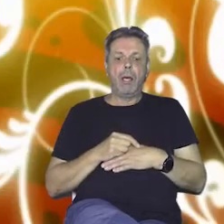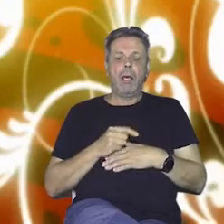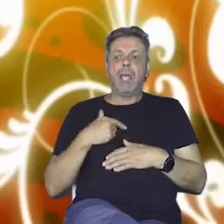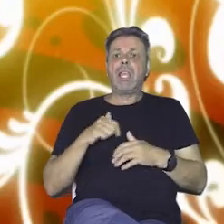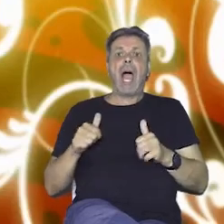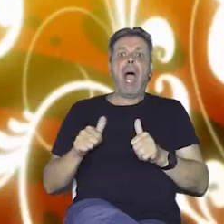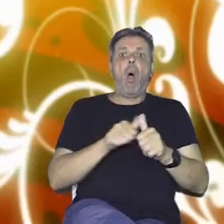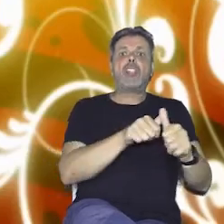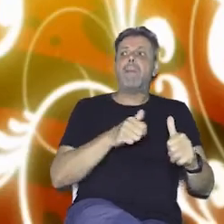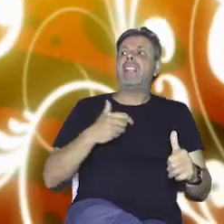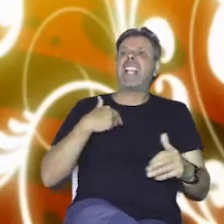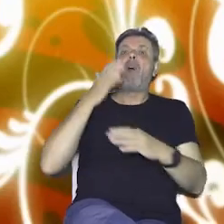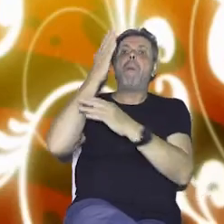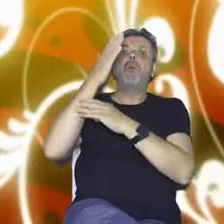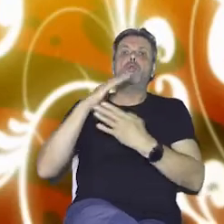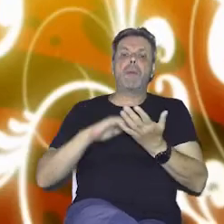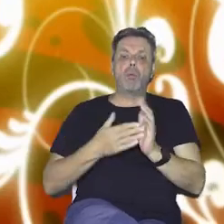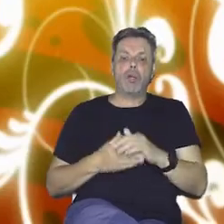Odem s njim na drugu stranu.